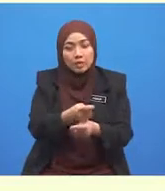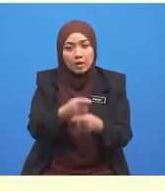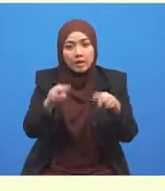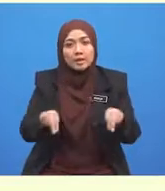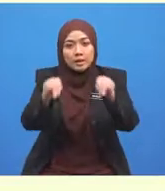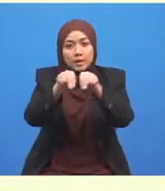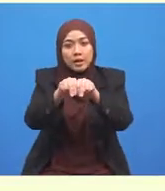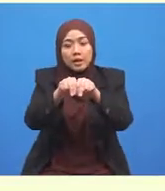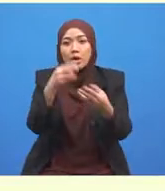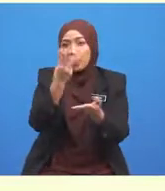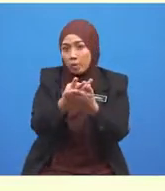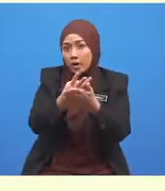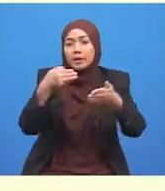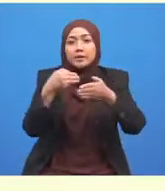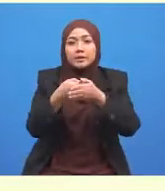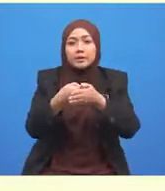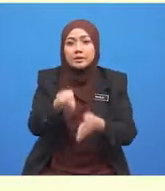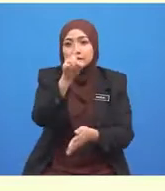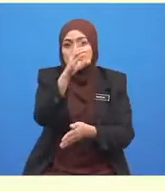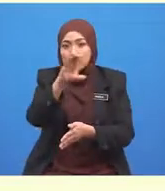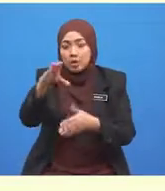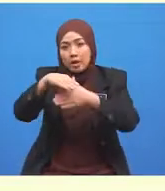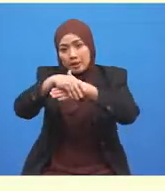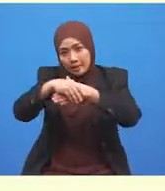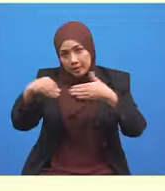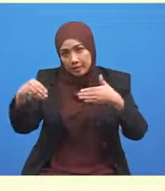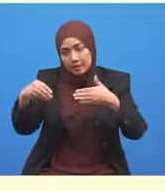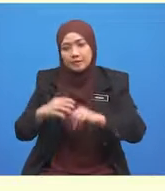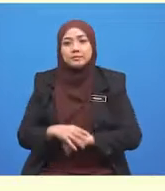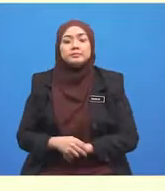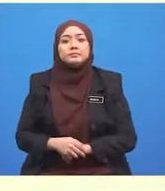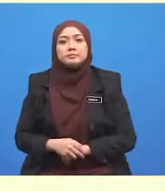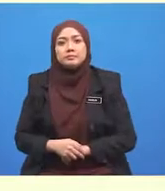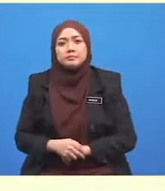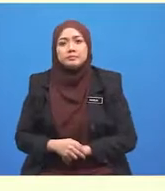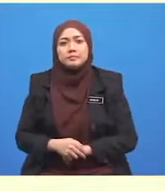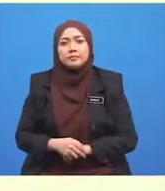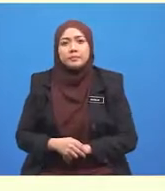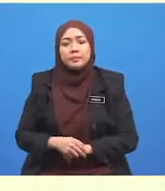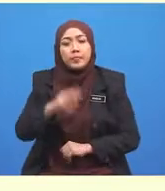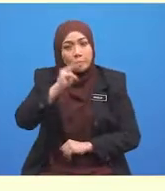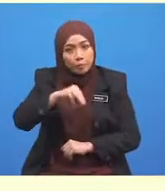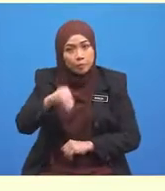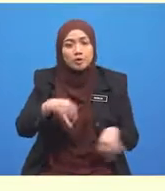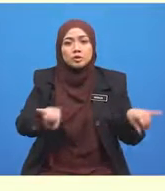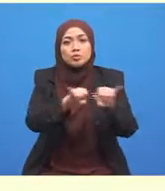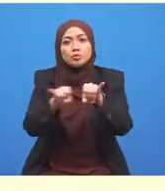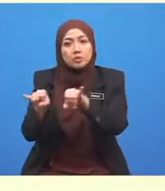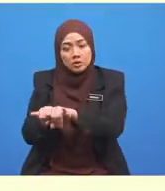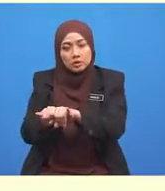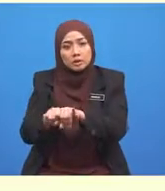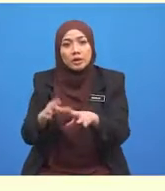RM100. Dan murid-murid juga akan dapat